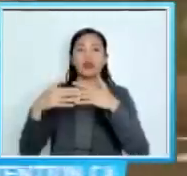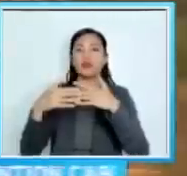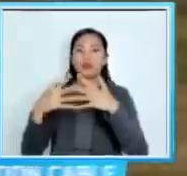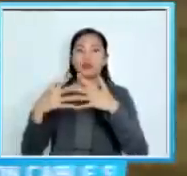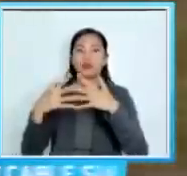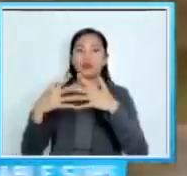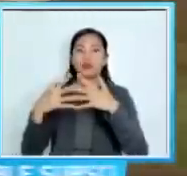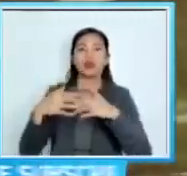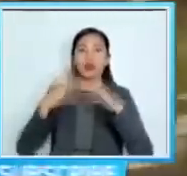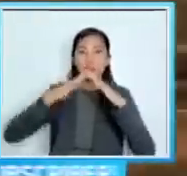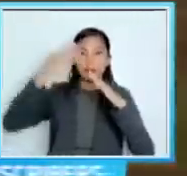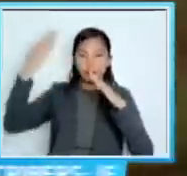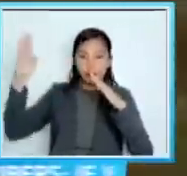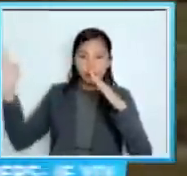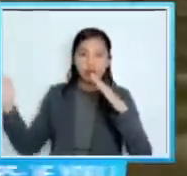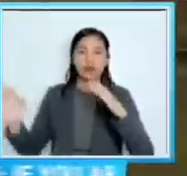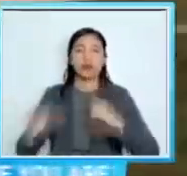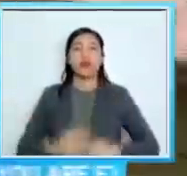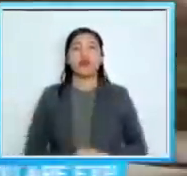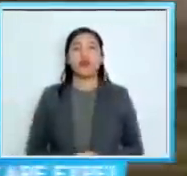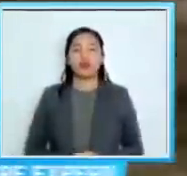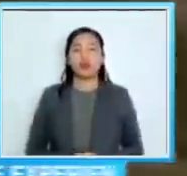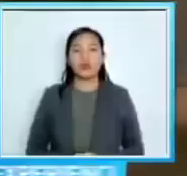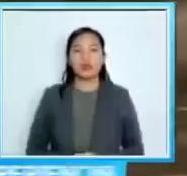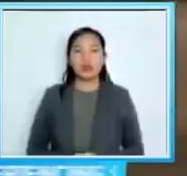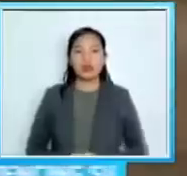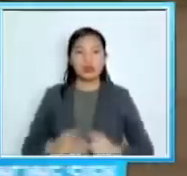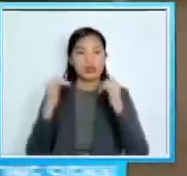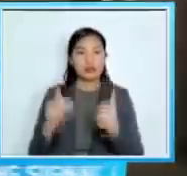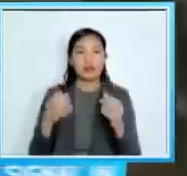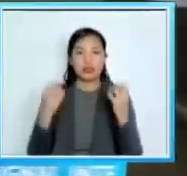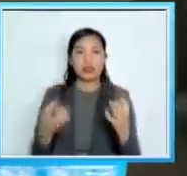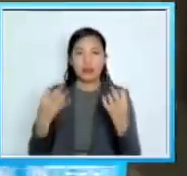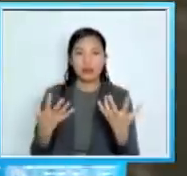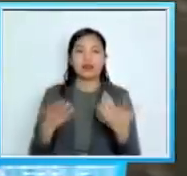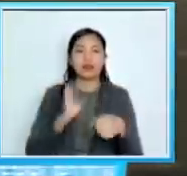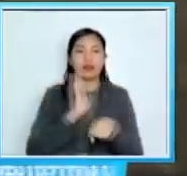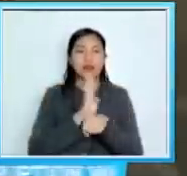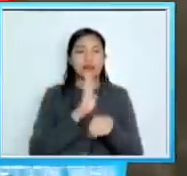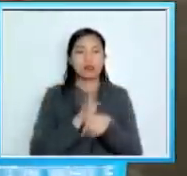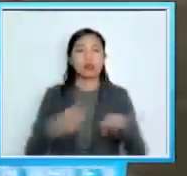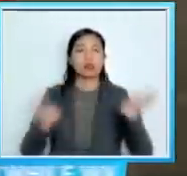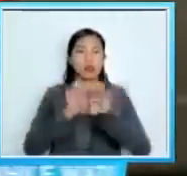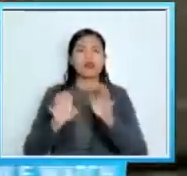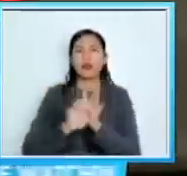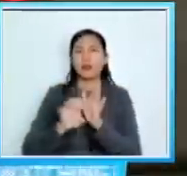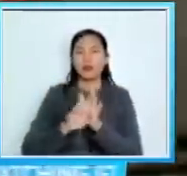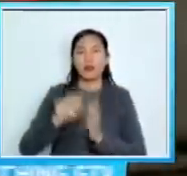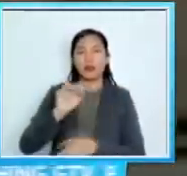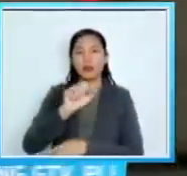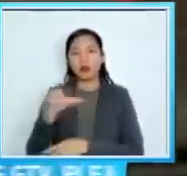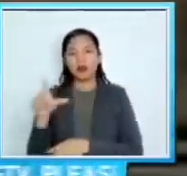tinangay ang mga bubong o winasak ng mga karatula. Marami pa rin mga saradong negosyo sa Surigao City gaya ng mga grocery at malls. Ang Surigao